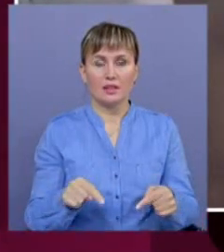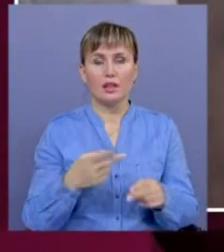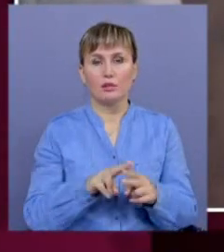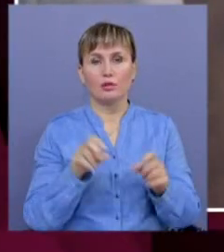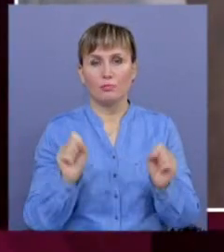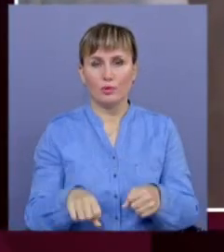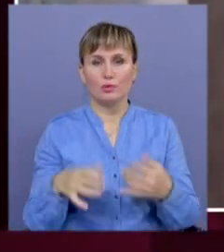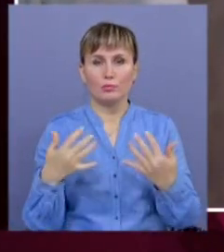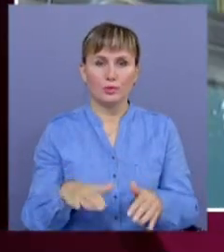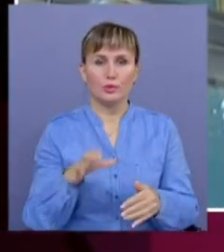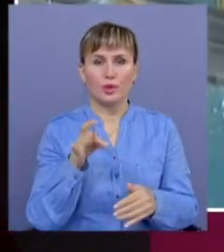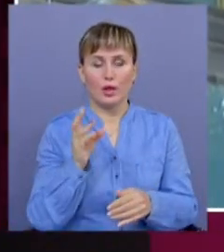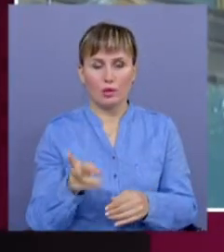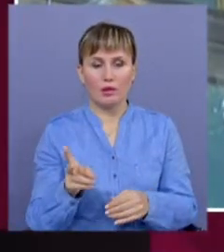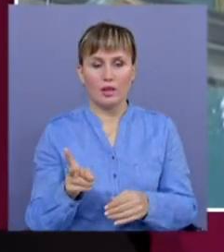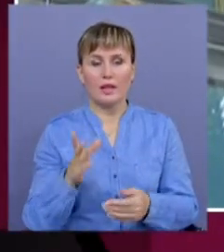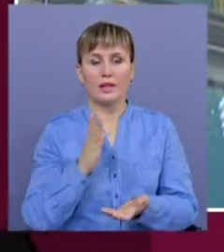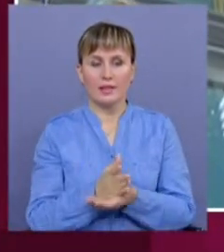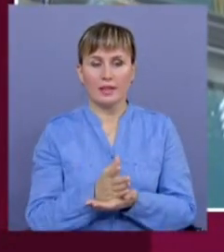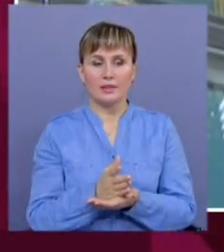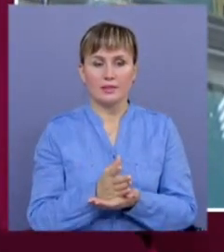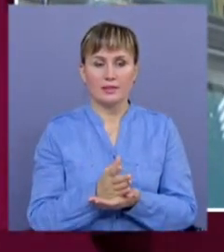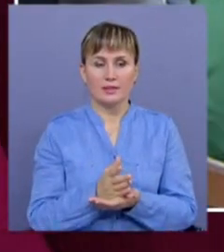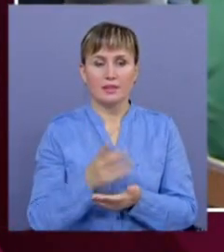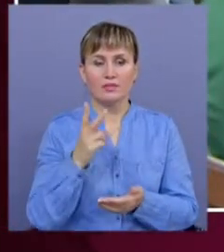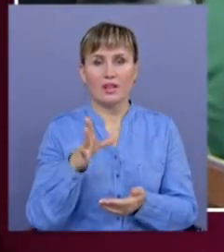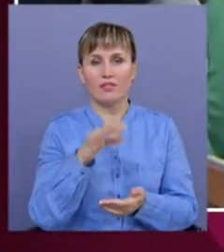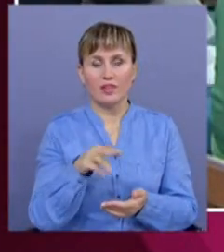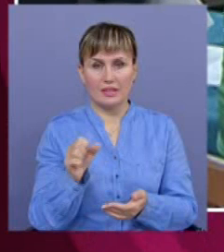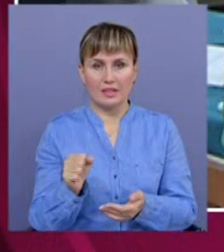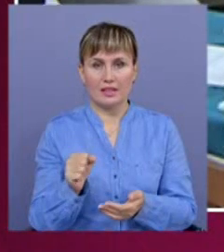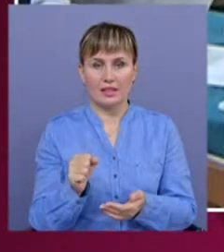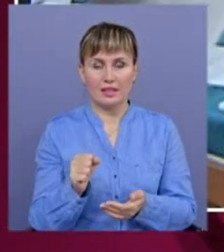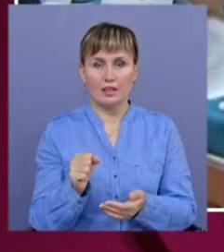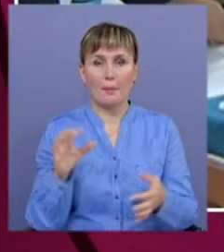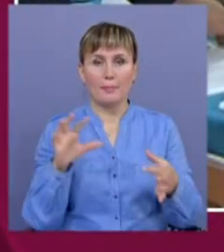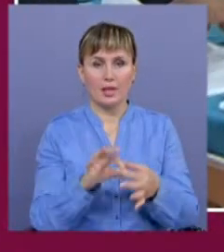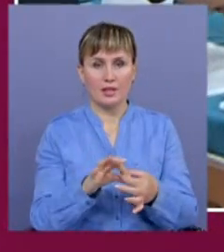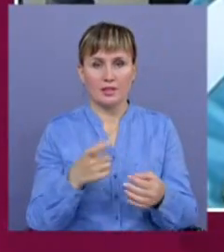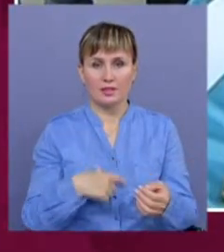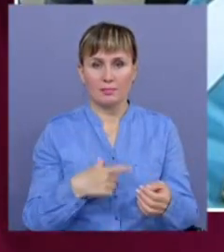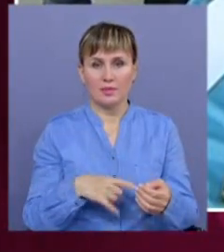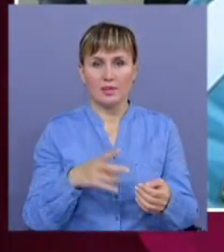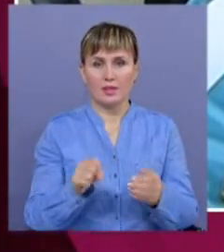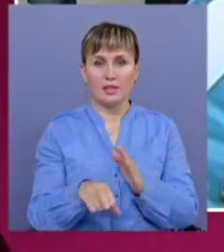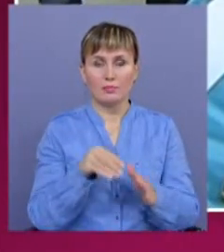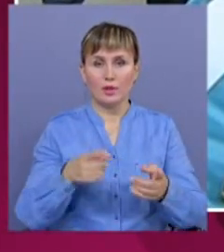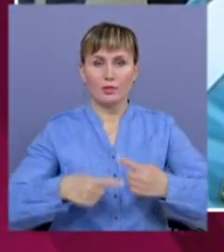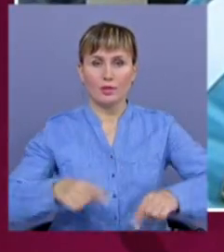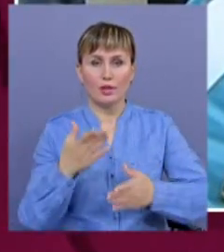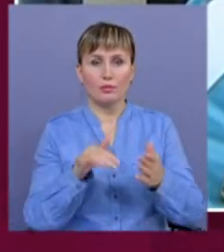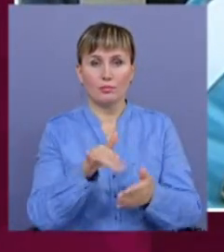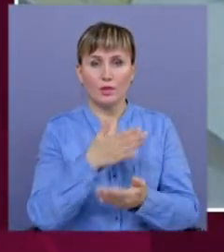можно упустить. Сроки, например. Вот есть два вида, да, прикрепления себя на избирательный участок, если у тебя